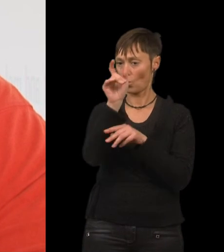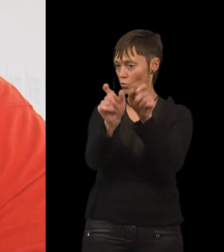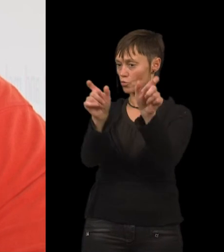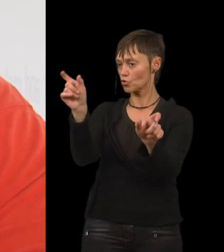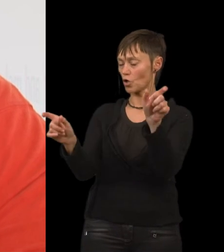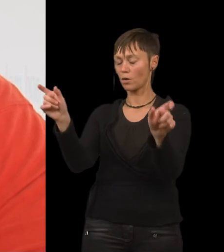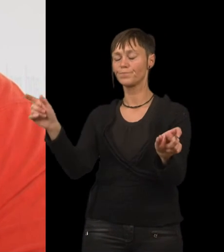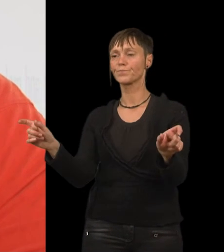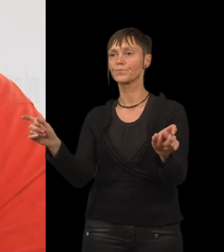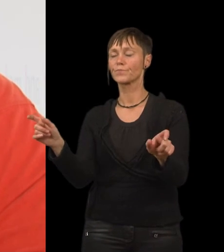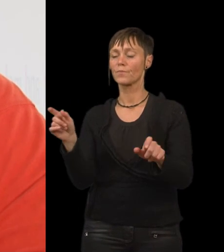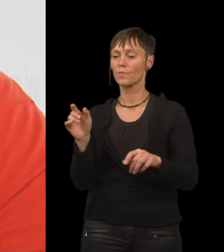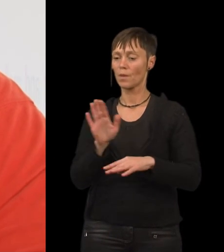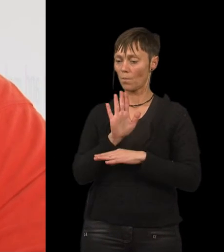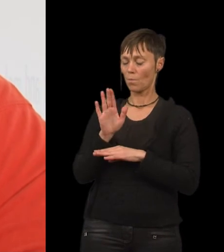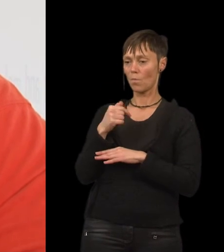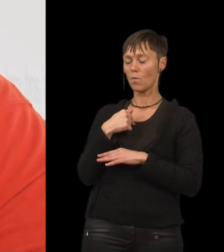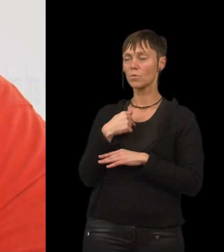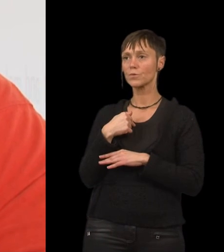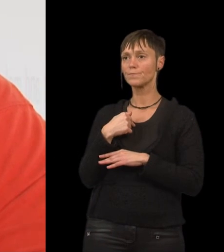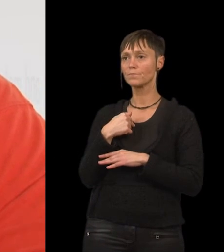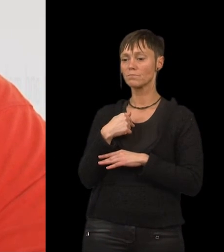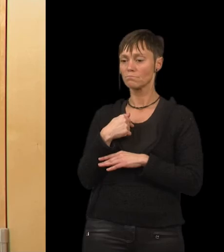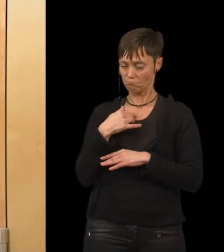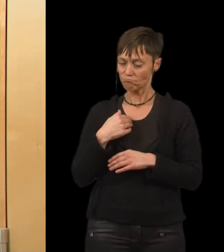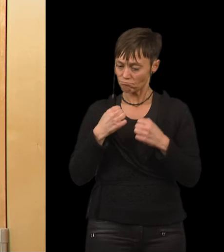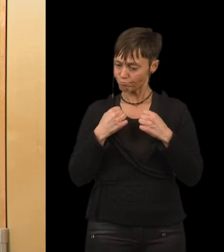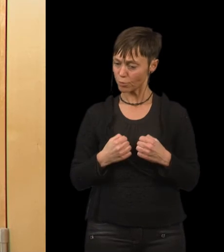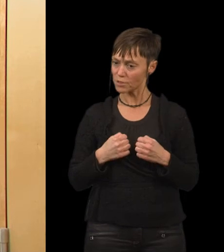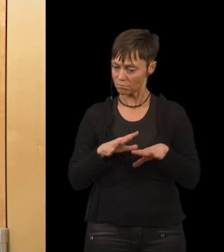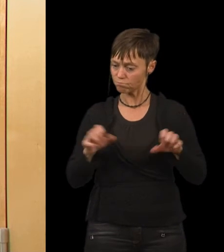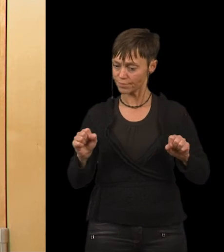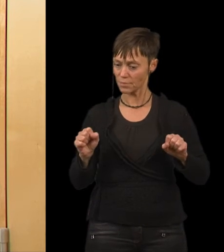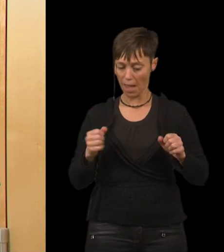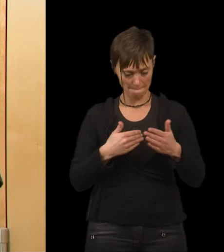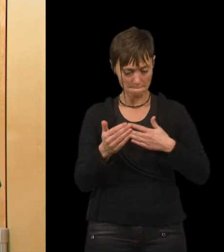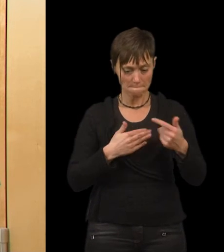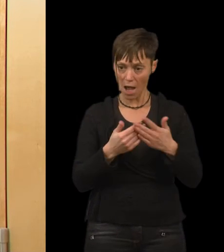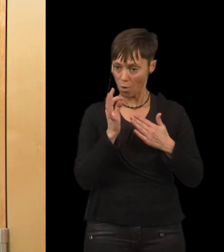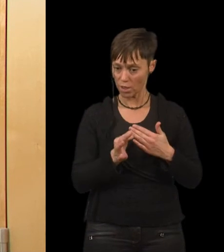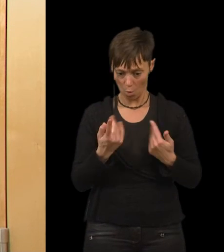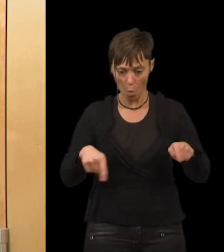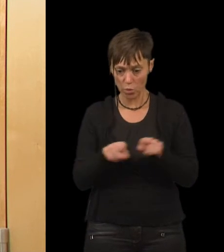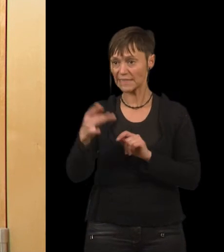de me voir comme un handicapé. On peut montrer aussi aux gens à quel